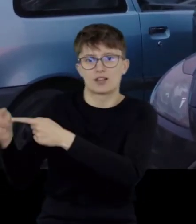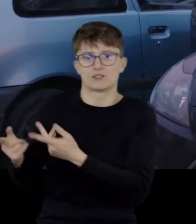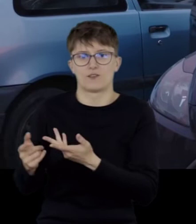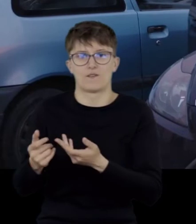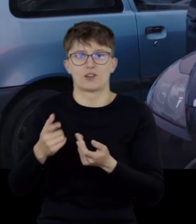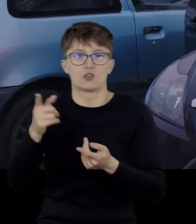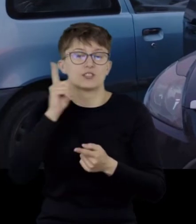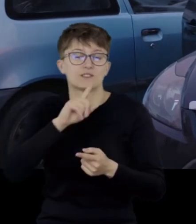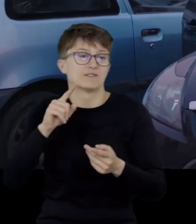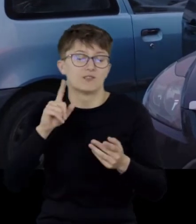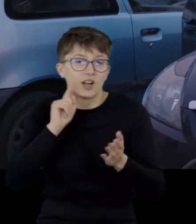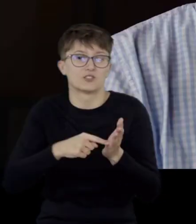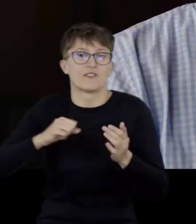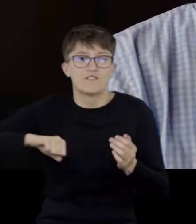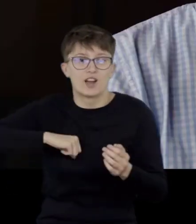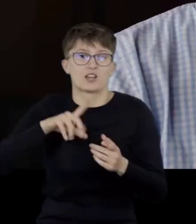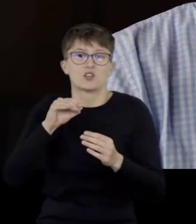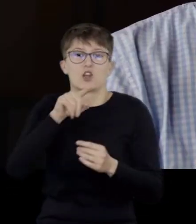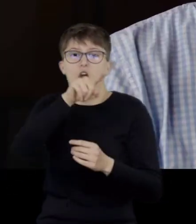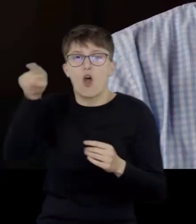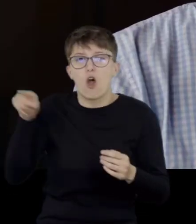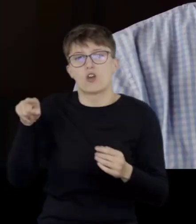mogą coś zrobić dla innych. To jest właśnie też fajne, że oni